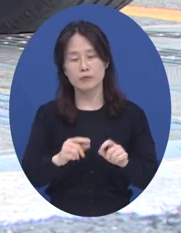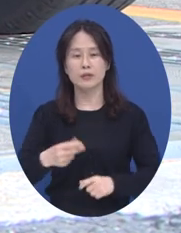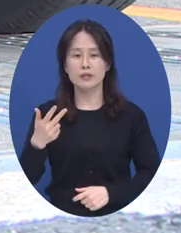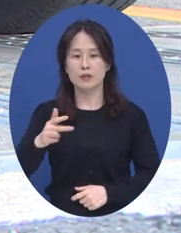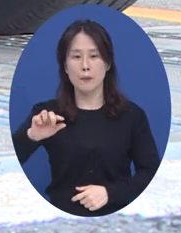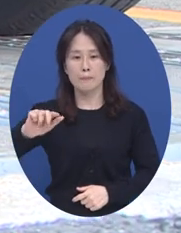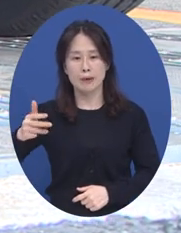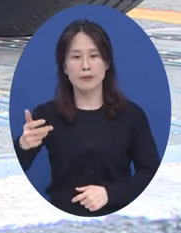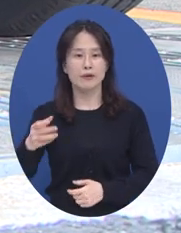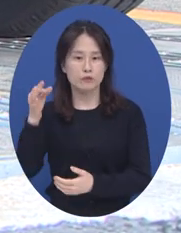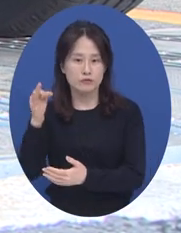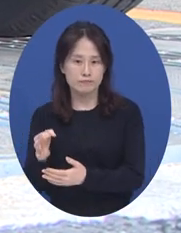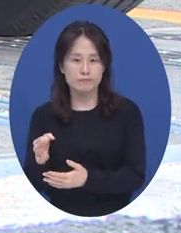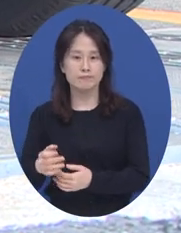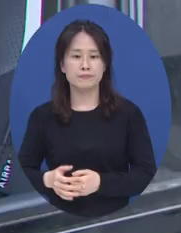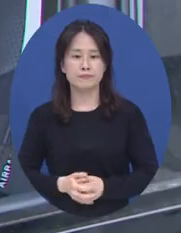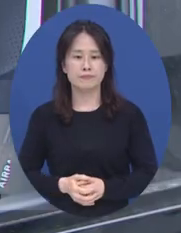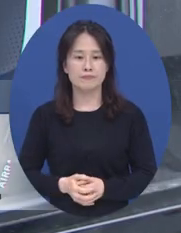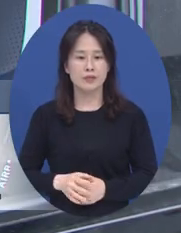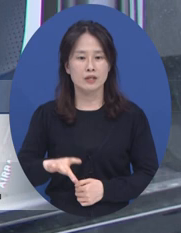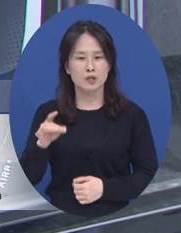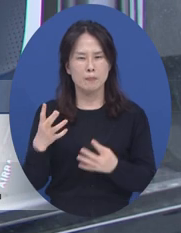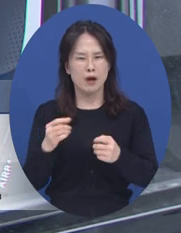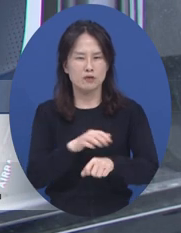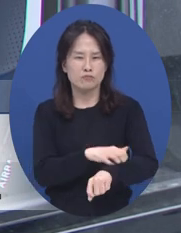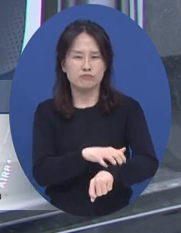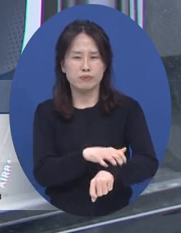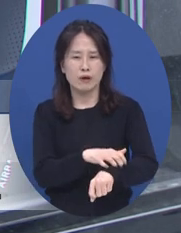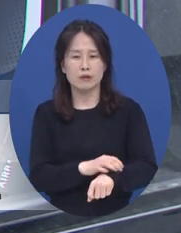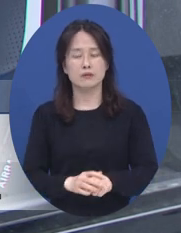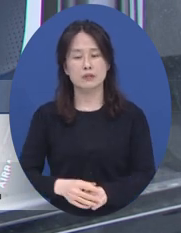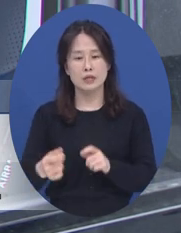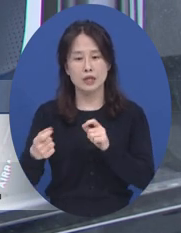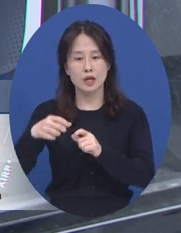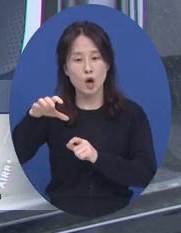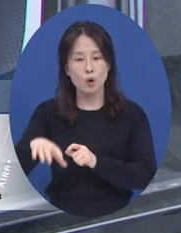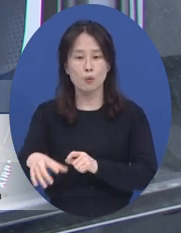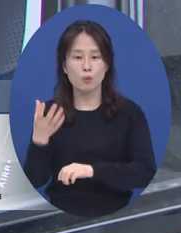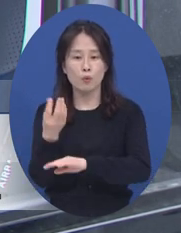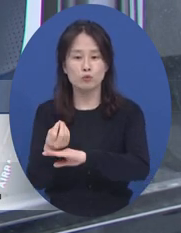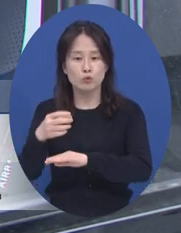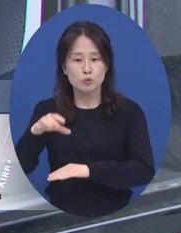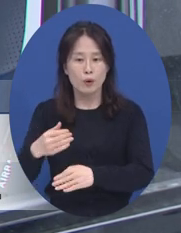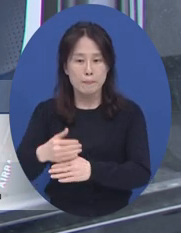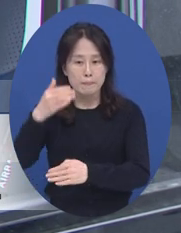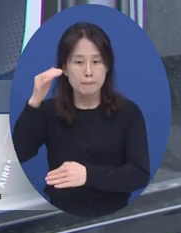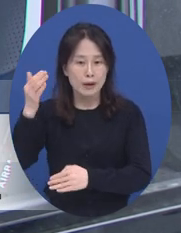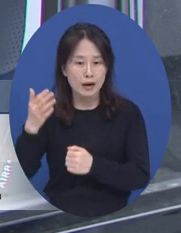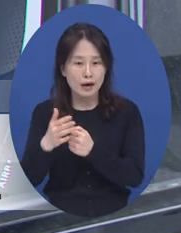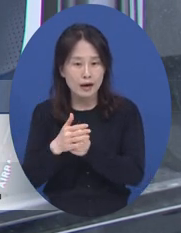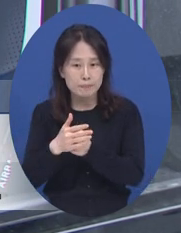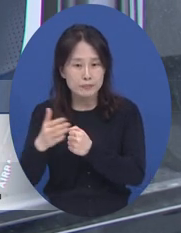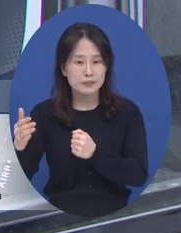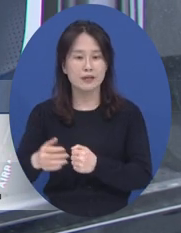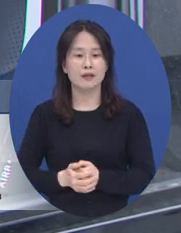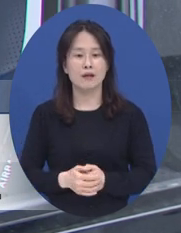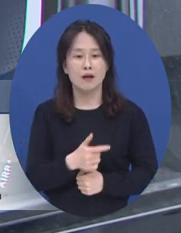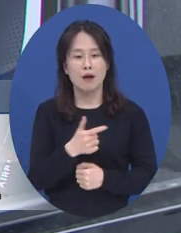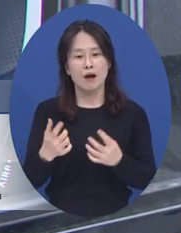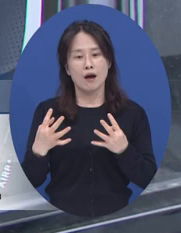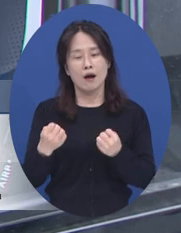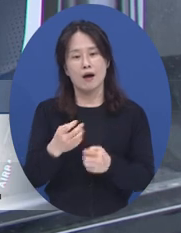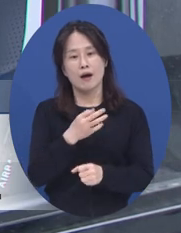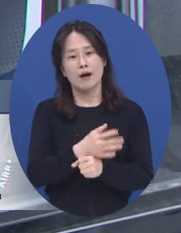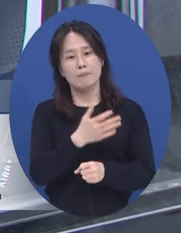7,800원으로 낮췄습니다. 처음에는 많이 불편했는데 지금 이런 근거리에 이제 충전소가 이제 개소가 되기